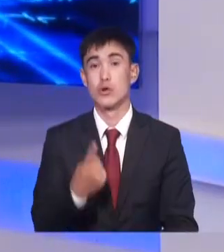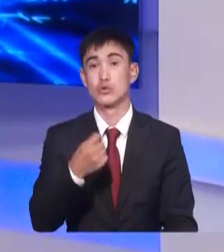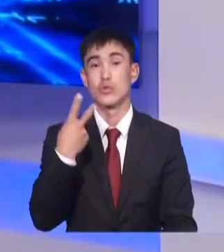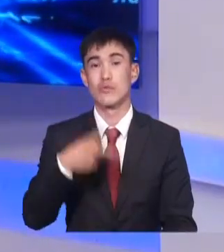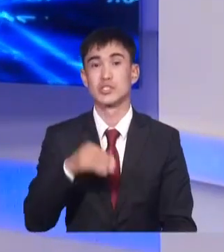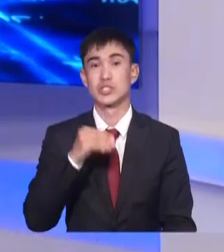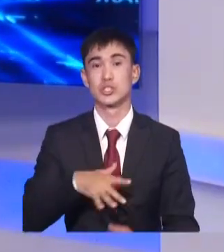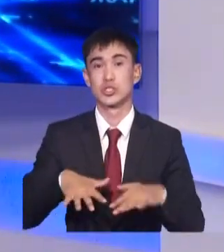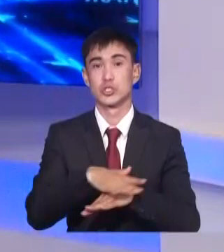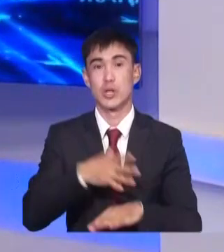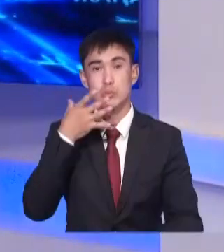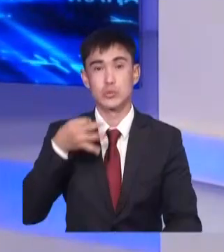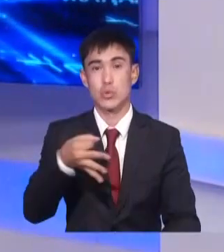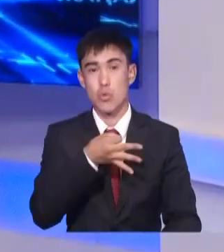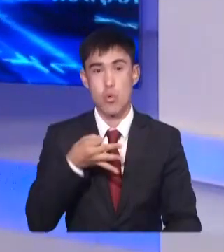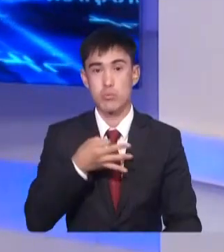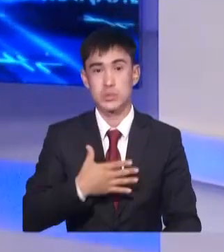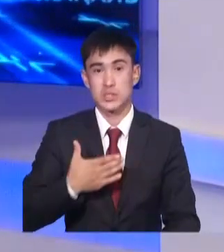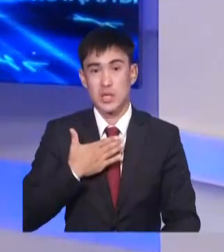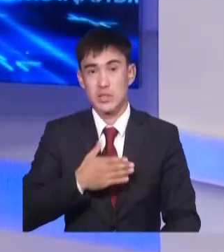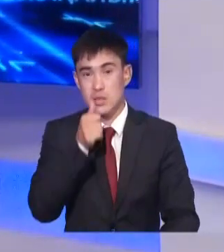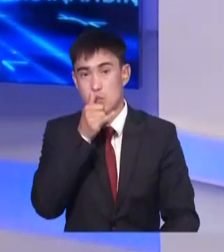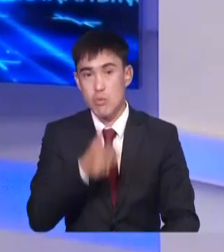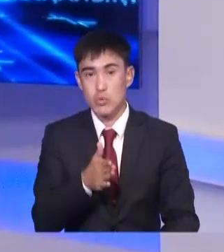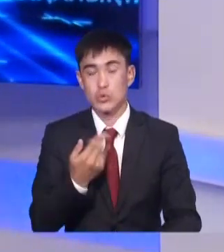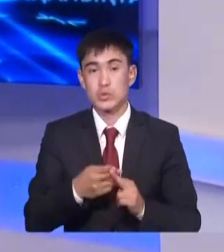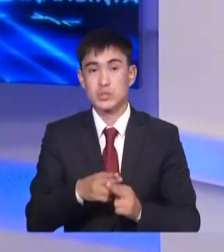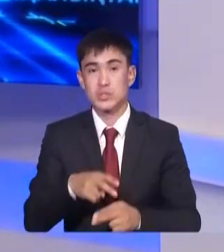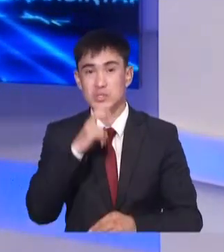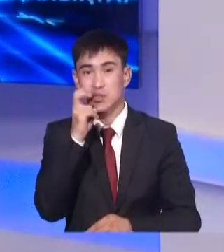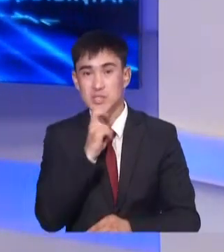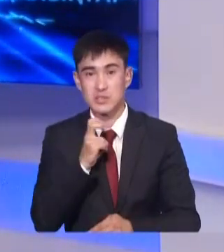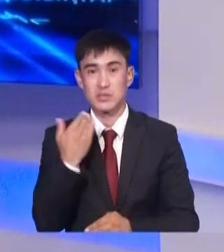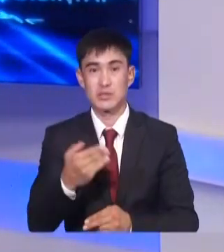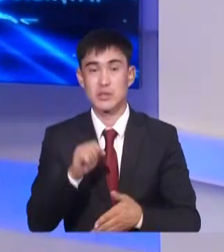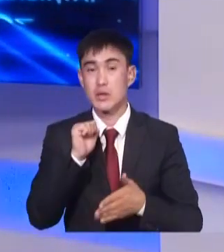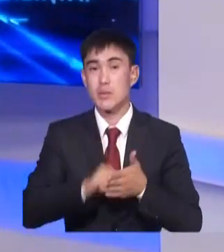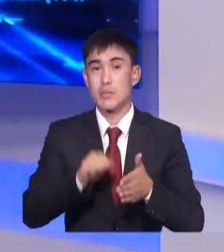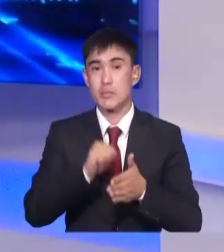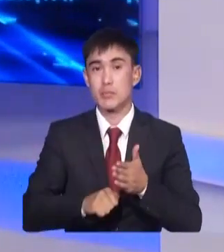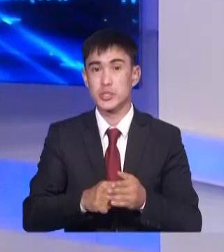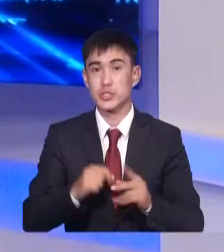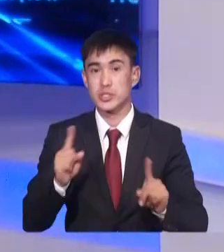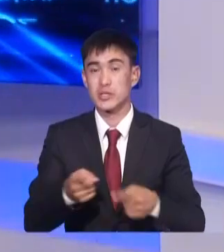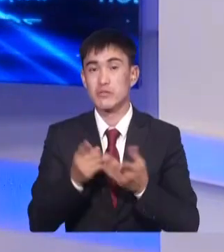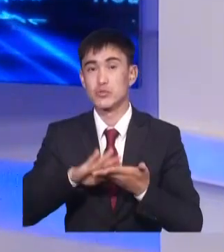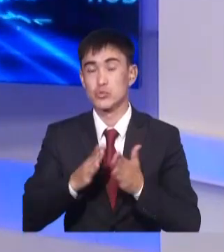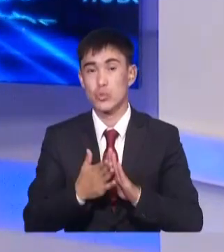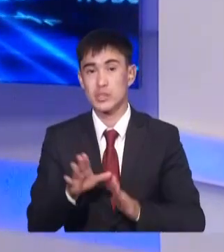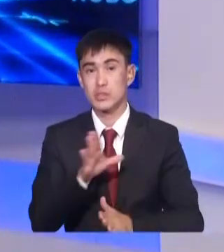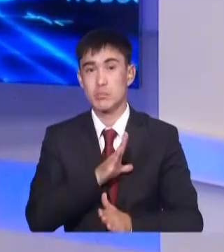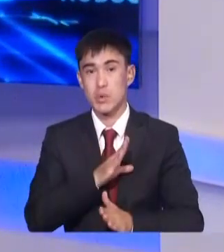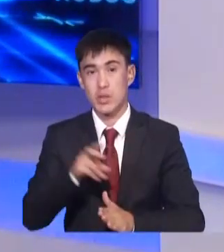соседство. 120 тысяч жителей Алматинской области вынуждены задыхаться от невыносимого зловония. Причиной